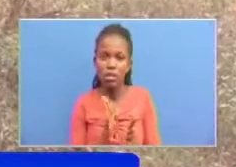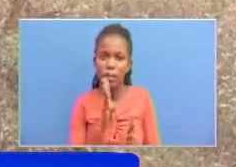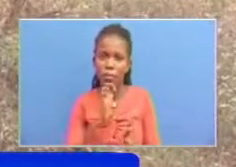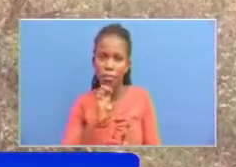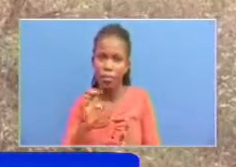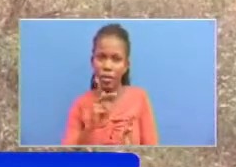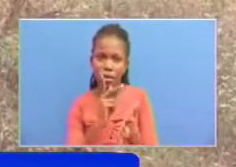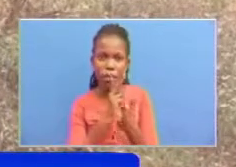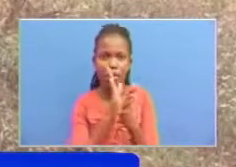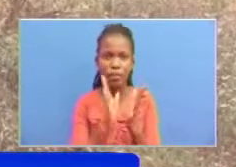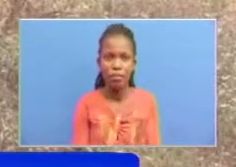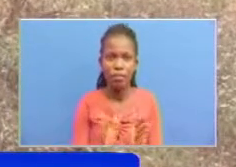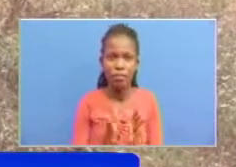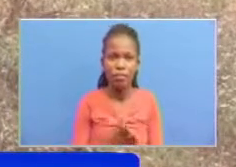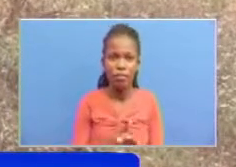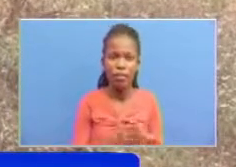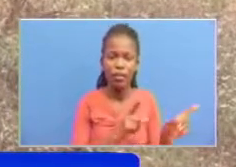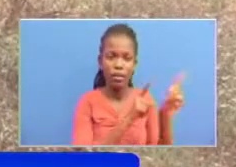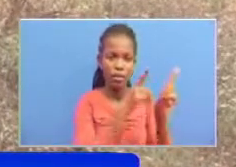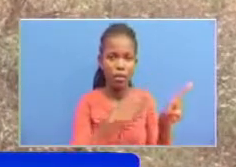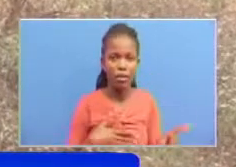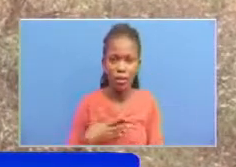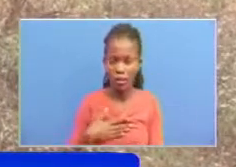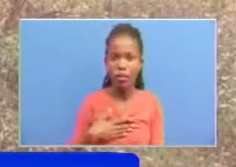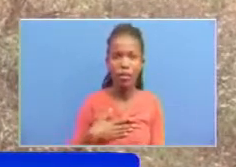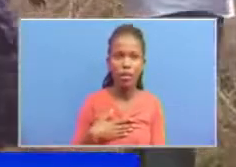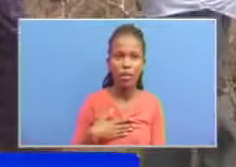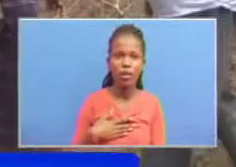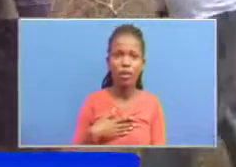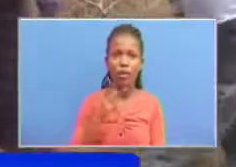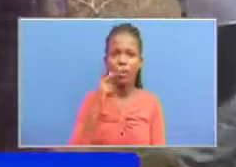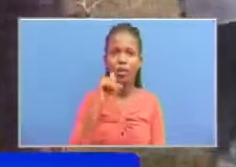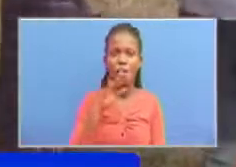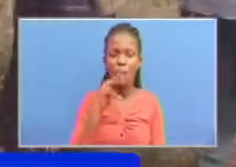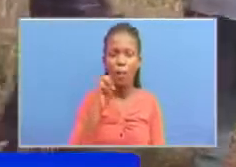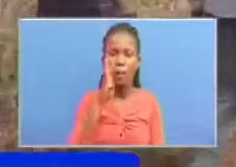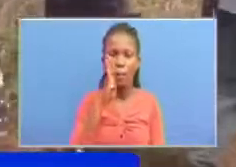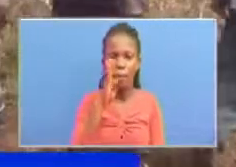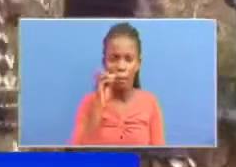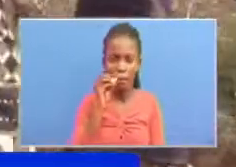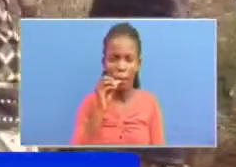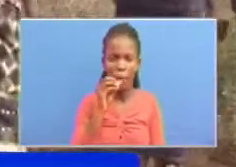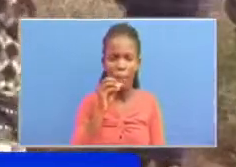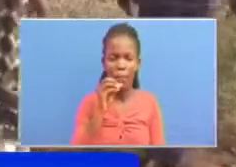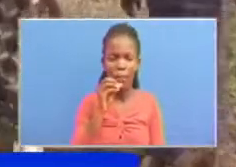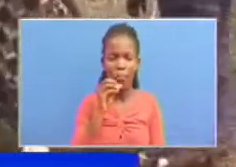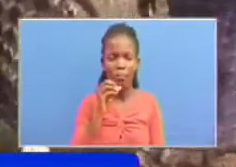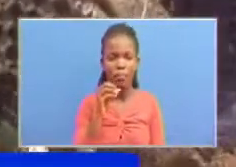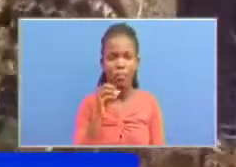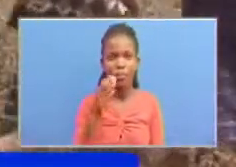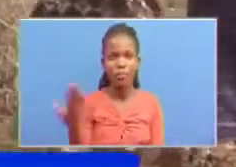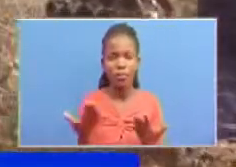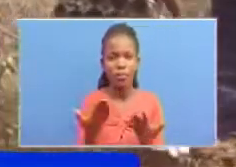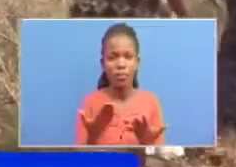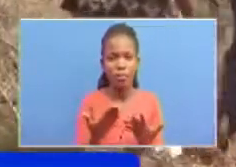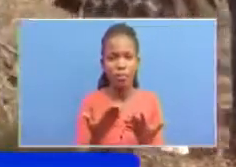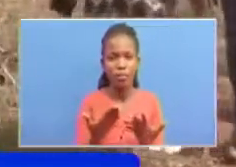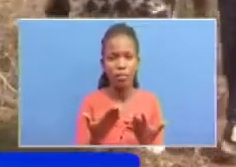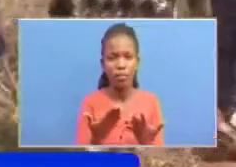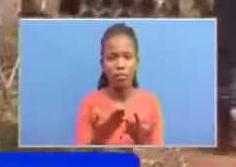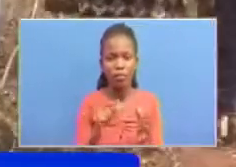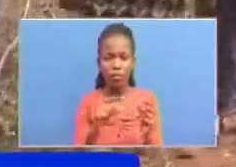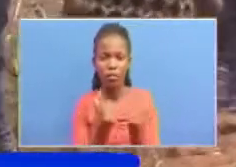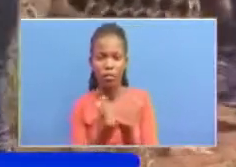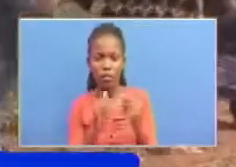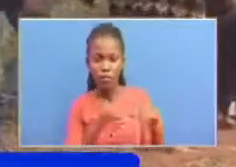mo. Chalo cha kwa kendo ya mbaka utuni wa kimbo ulawe kilomita kauta kuma sokoni wa makindu. Valango manie na kikundi cha aidhi ya